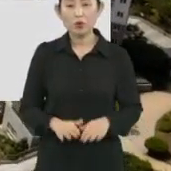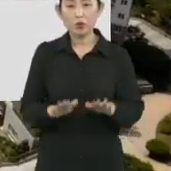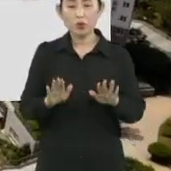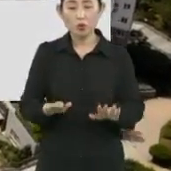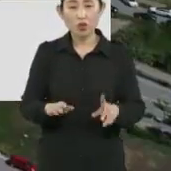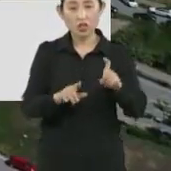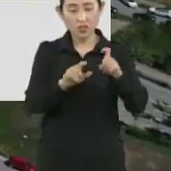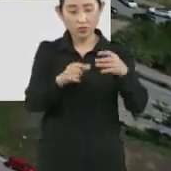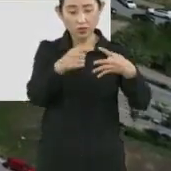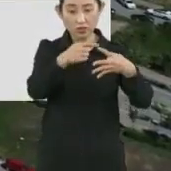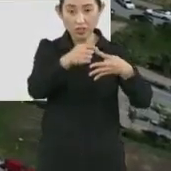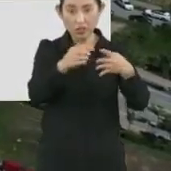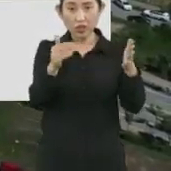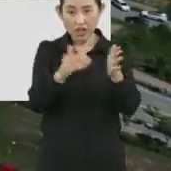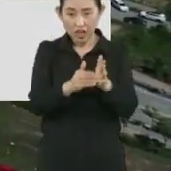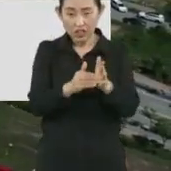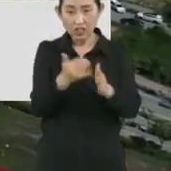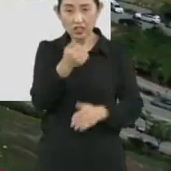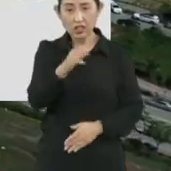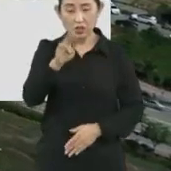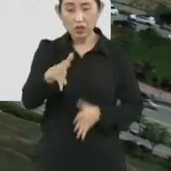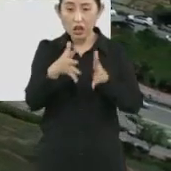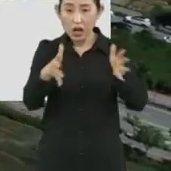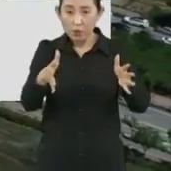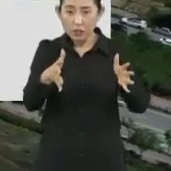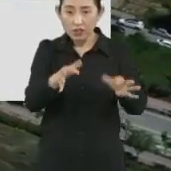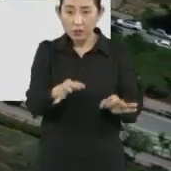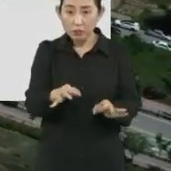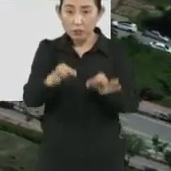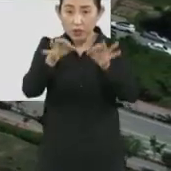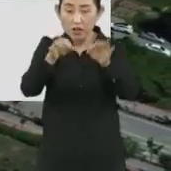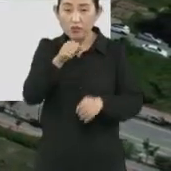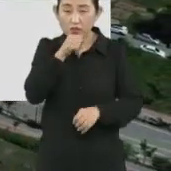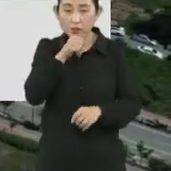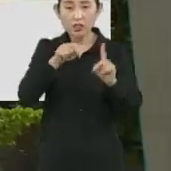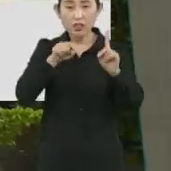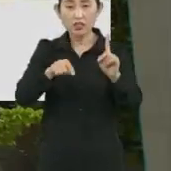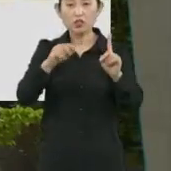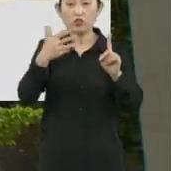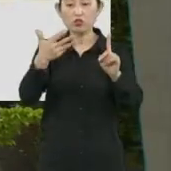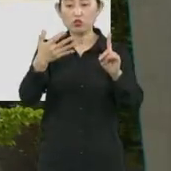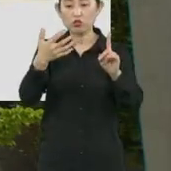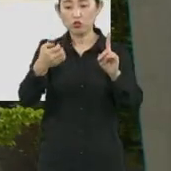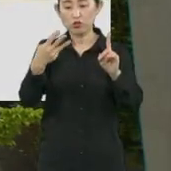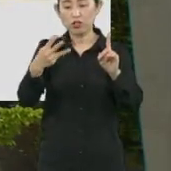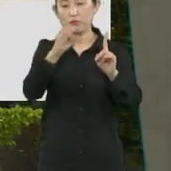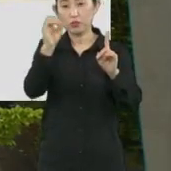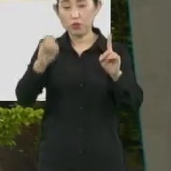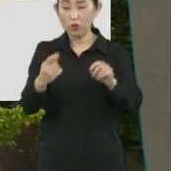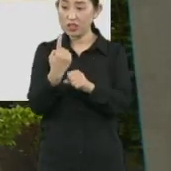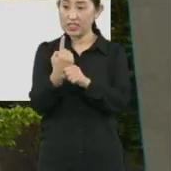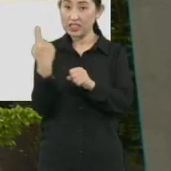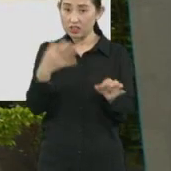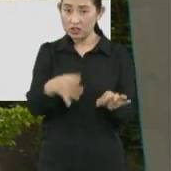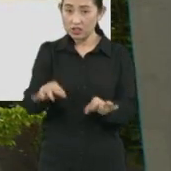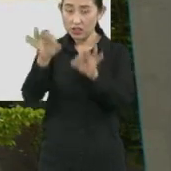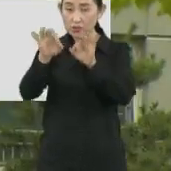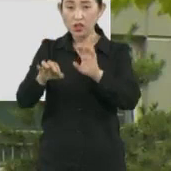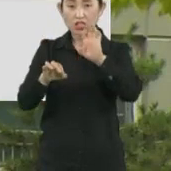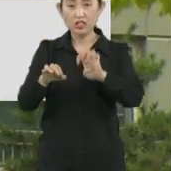올 들어 11월 첫째 주까지 세종시의 아파트값 누적 상승률은 1.93%로 지난해